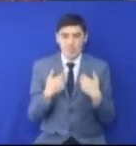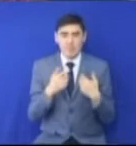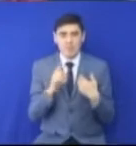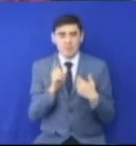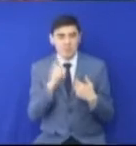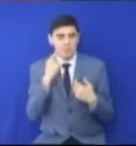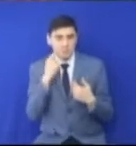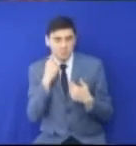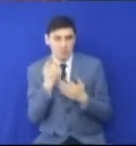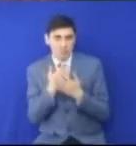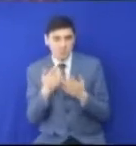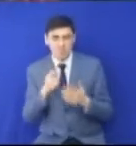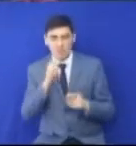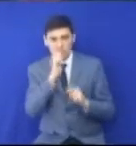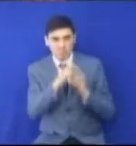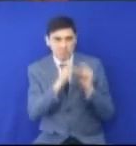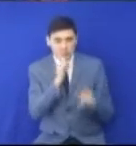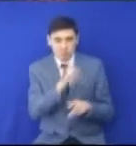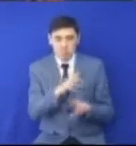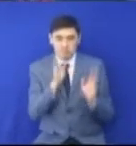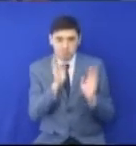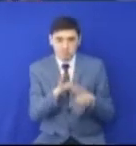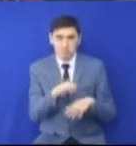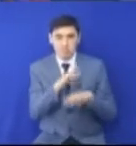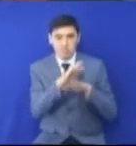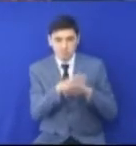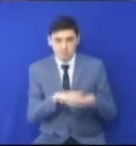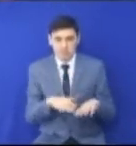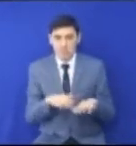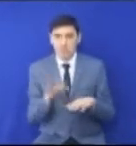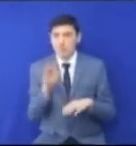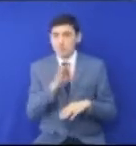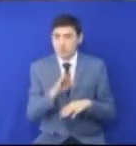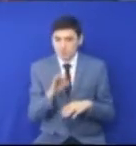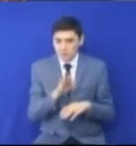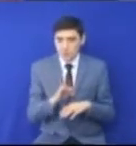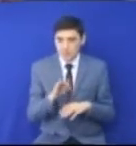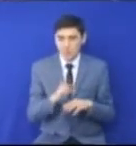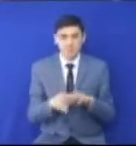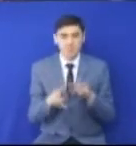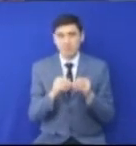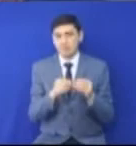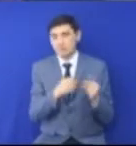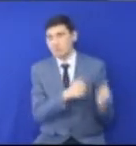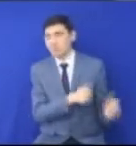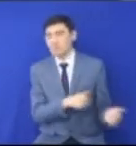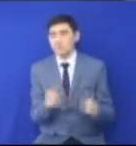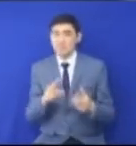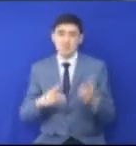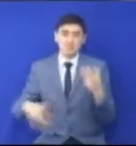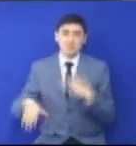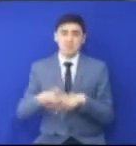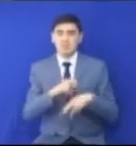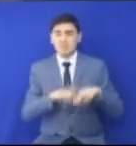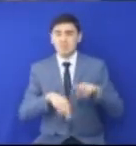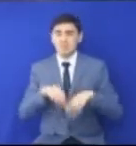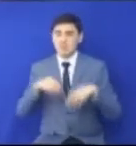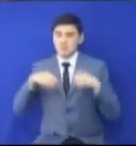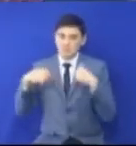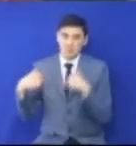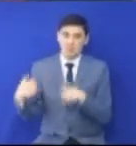болса, өкпе наздары болса соны айтып, соның бәрі кешіріліп, бүгінгі күн